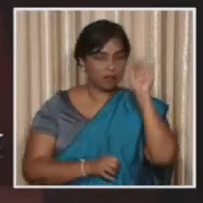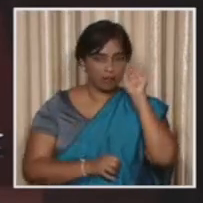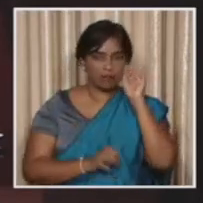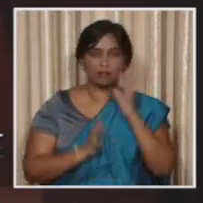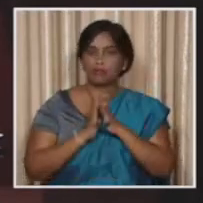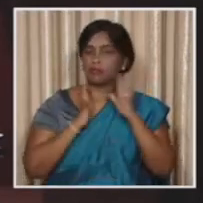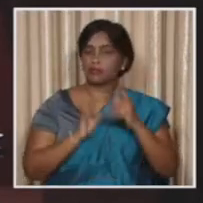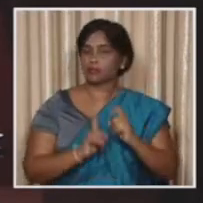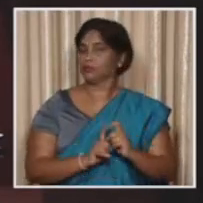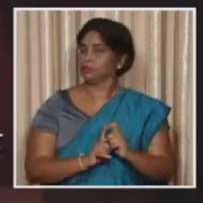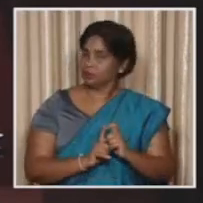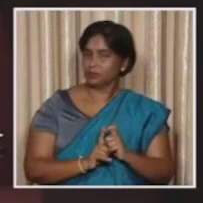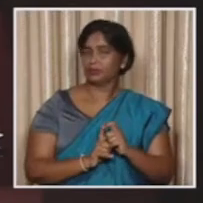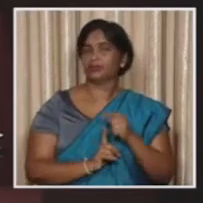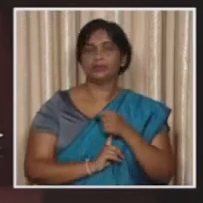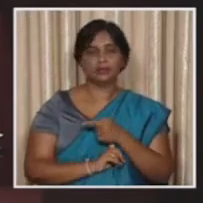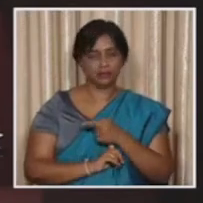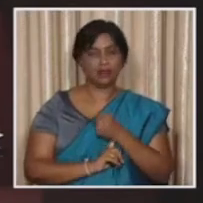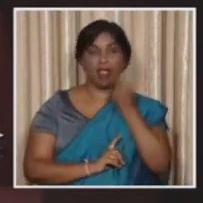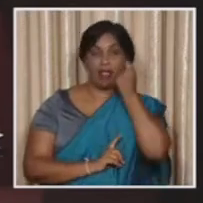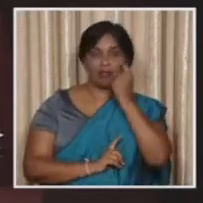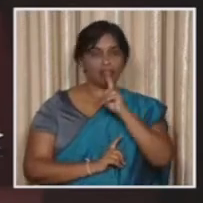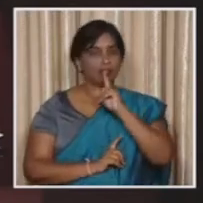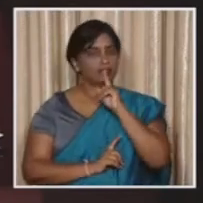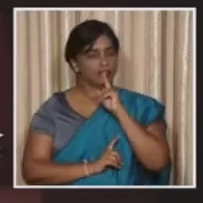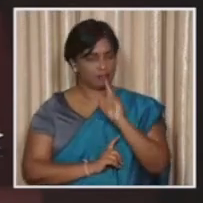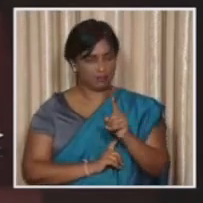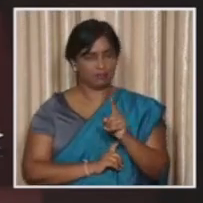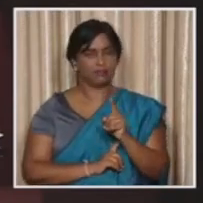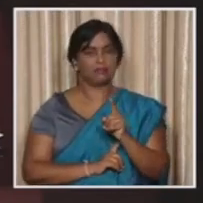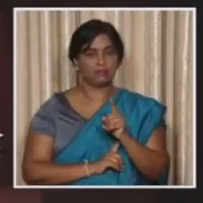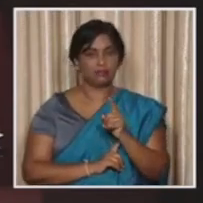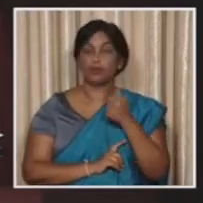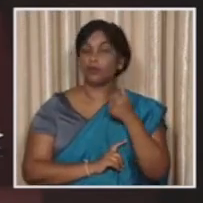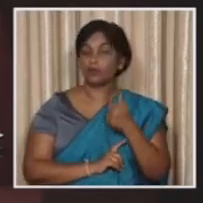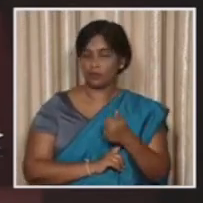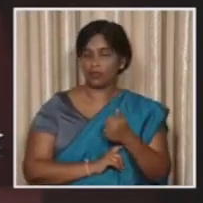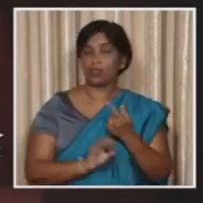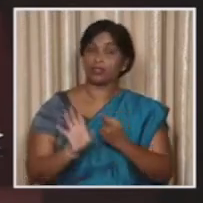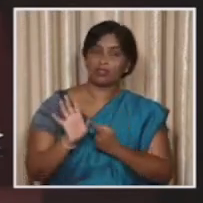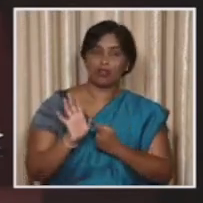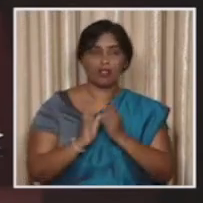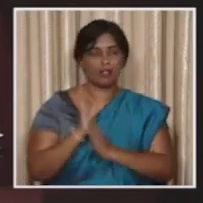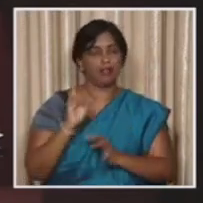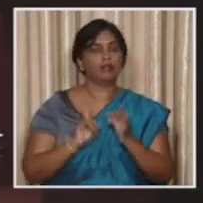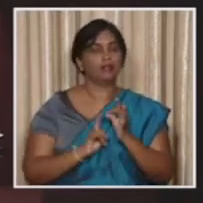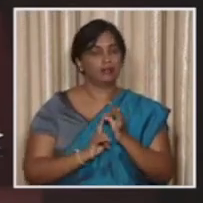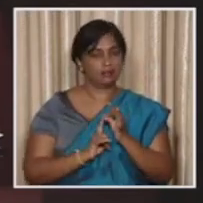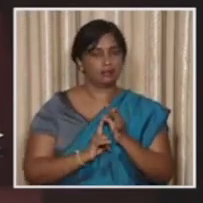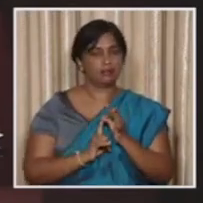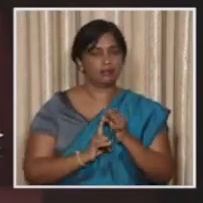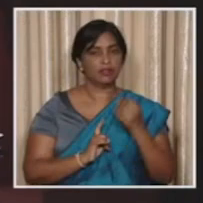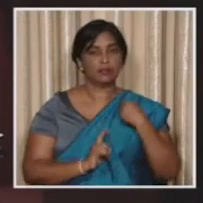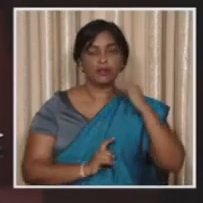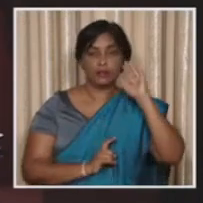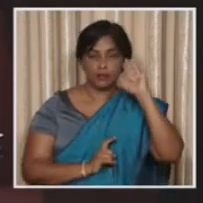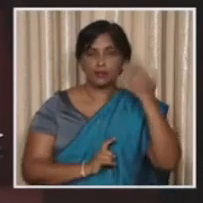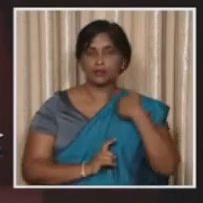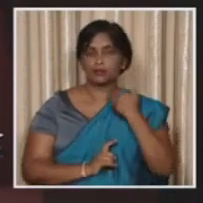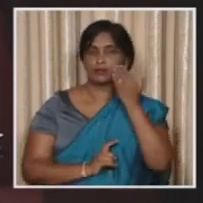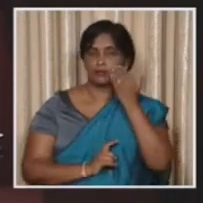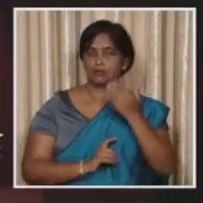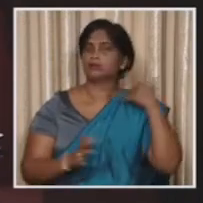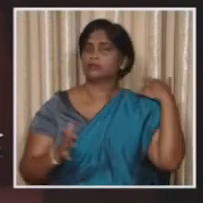බොහොම තදබල ලෙස අදහස් ඉදිරිපත් කරන හොඳ තරුණ මන්ත්‍රීවරේ නිසා විශේෂයෙන්ම මම දැක්ක